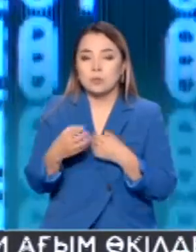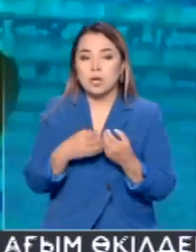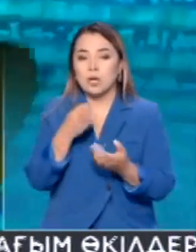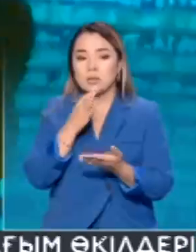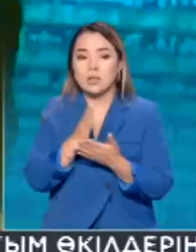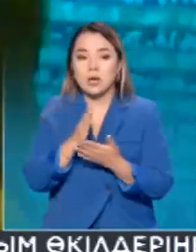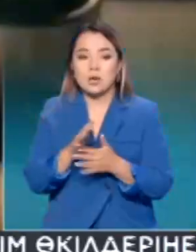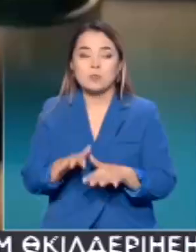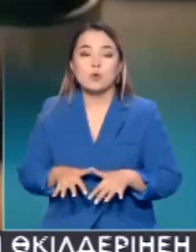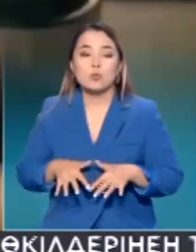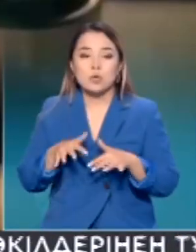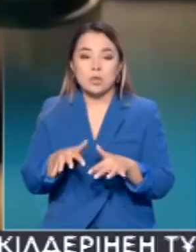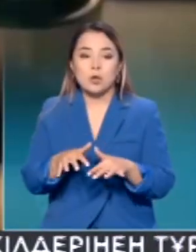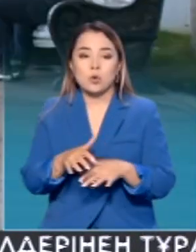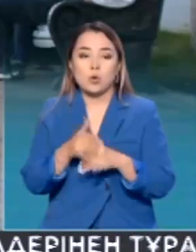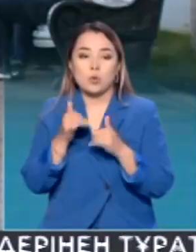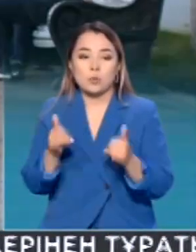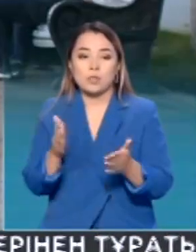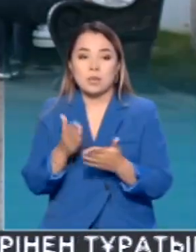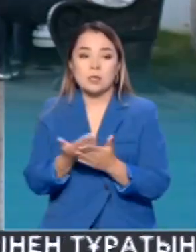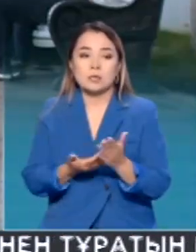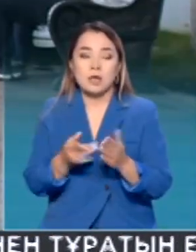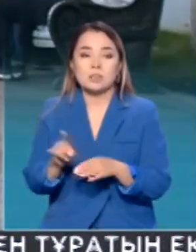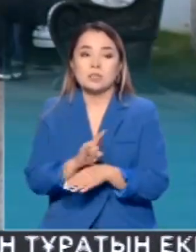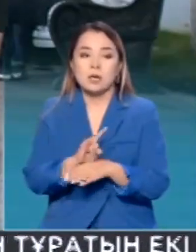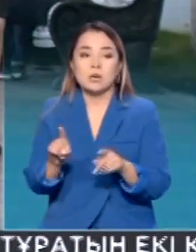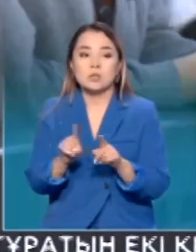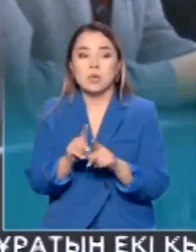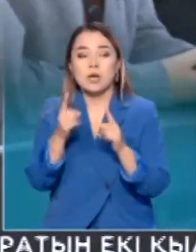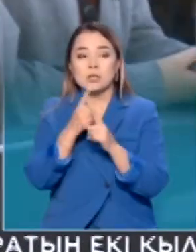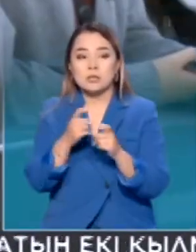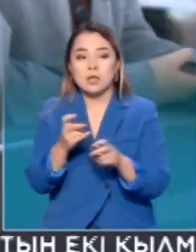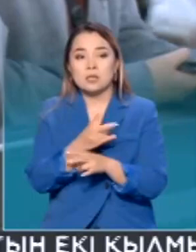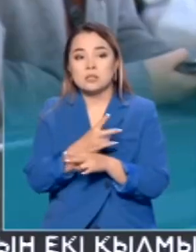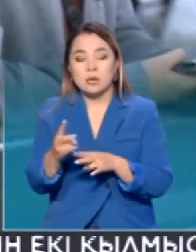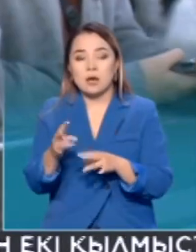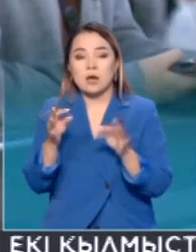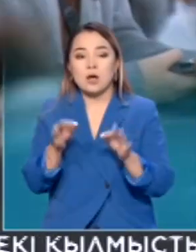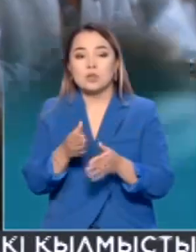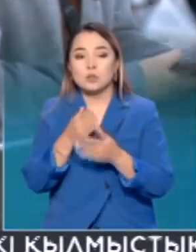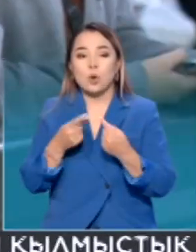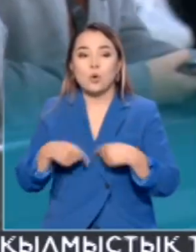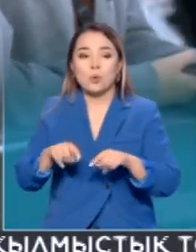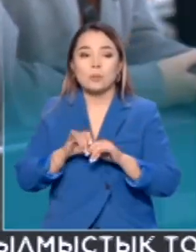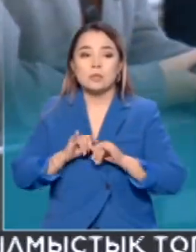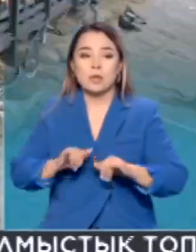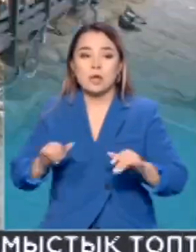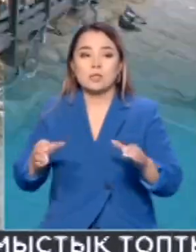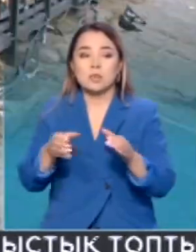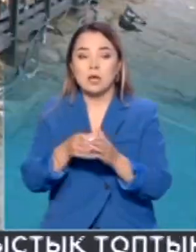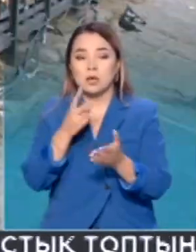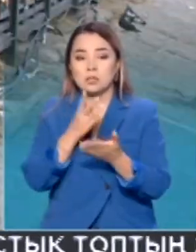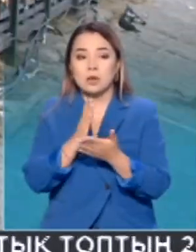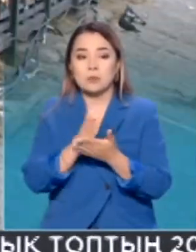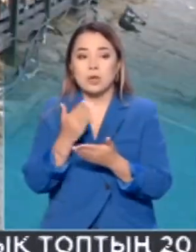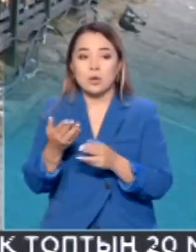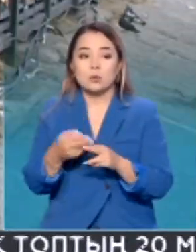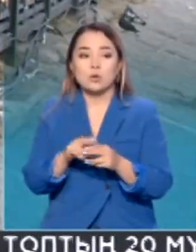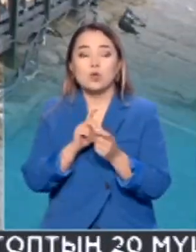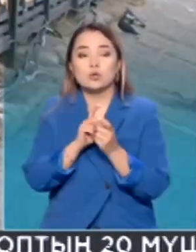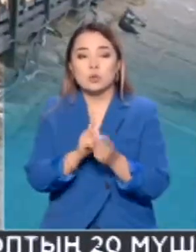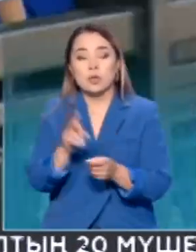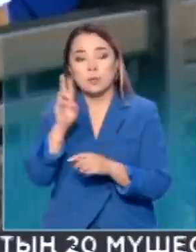айтсақ, кибербуллинг көбейді. Сарапшылар жалған ақпарат, өшпенділік, әдепсіздік қоғам дамуына балта шабады дейді. Осылармен